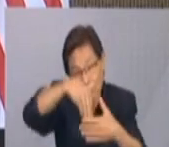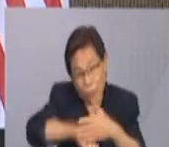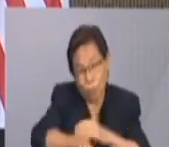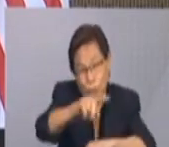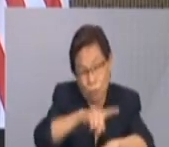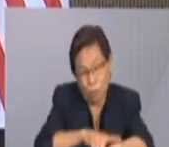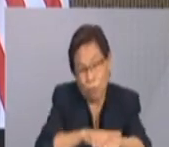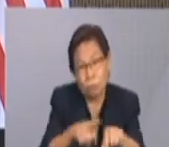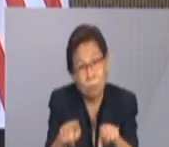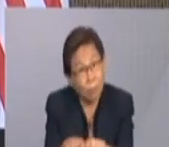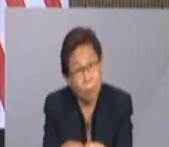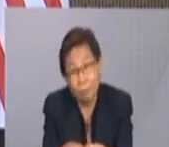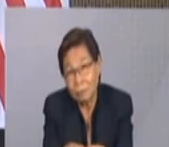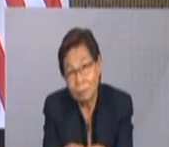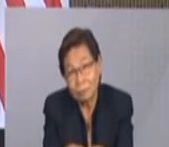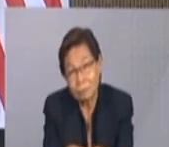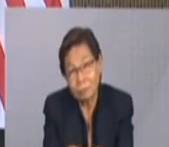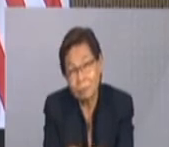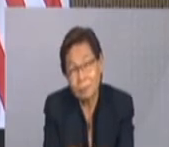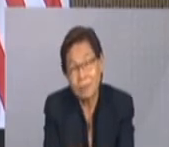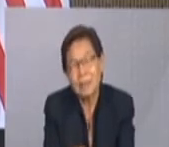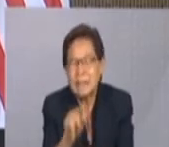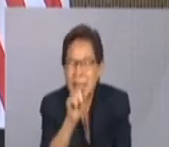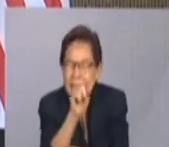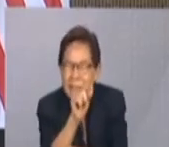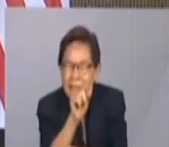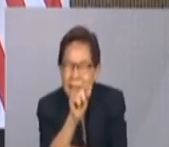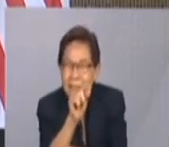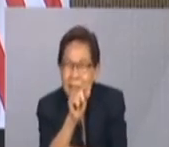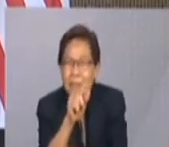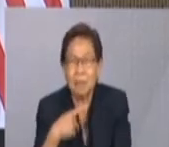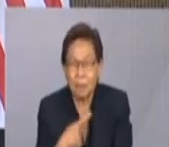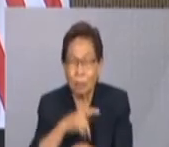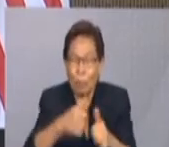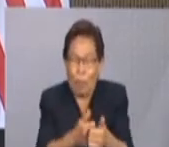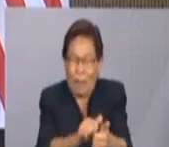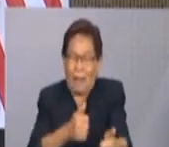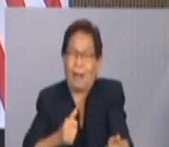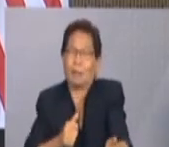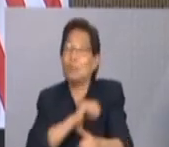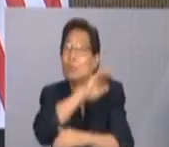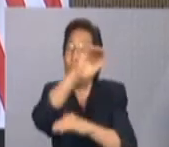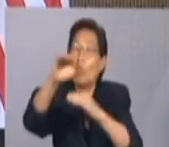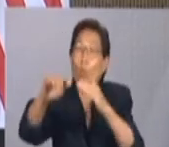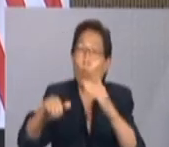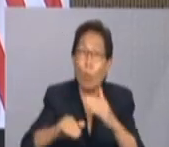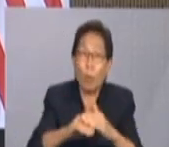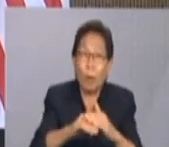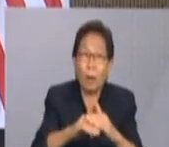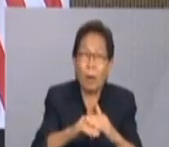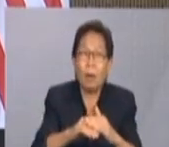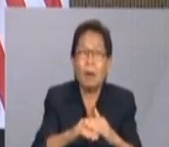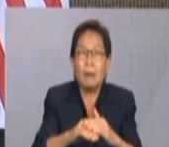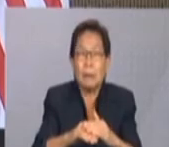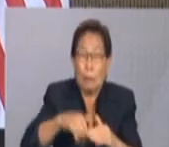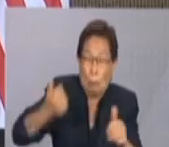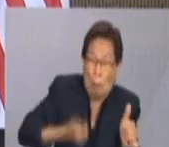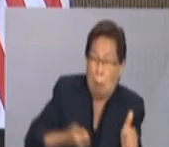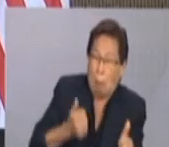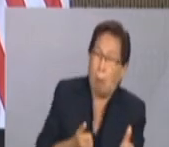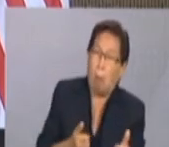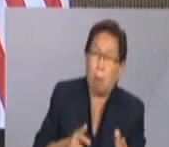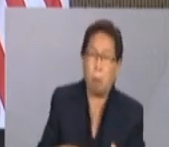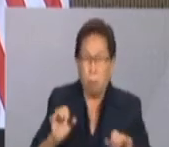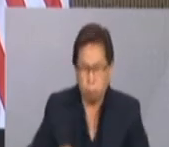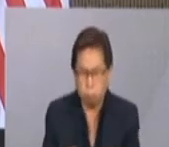pada waktu yang sama jadi sedikit banyak kita boleh elakkan semua orang kepada bekerja kejauhan tuk